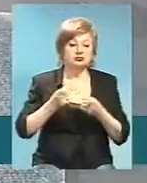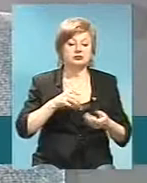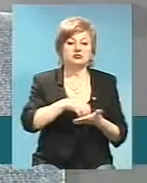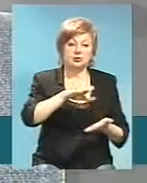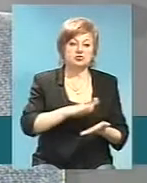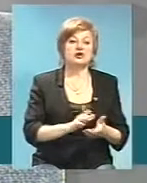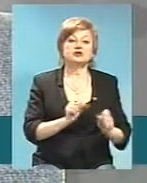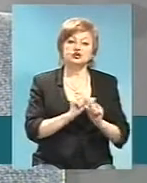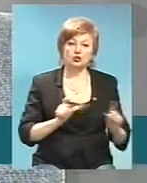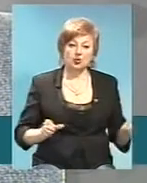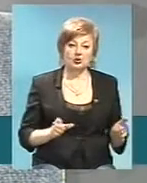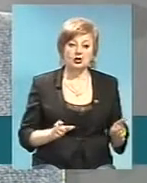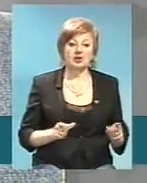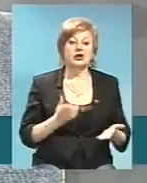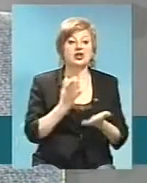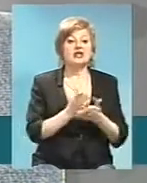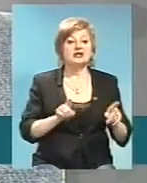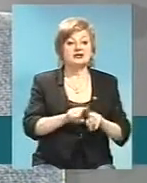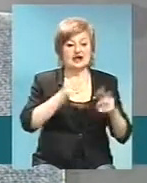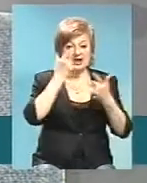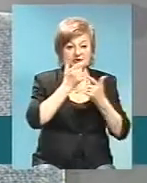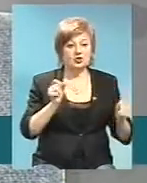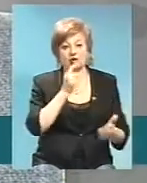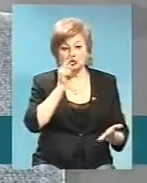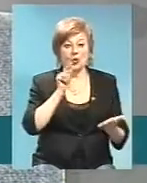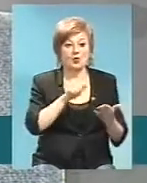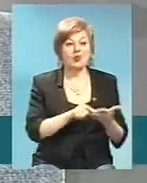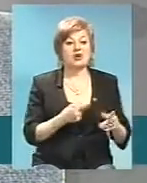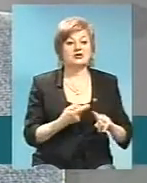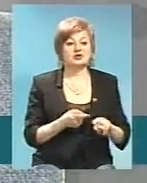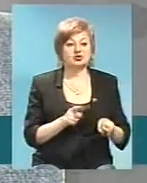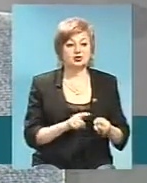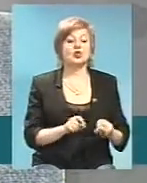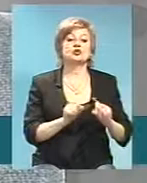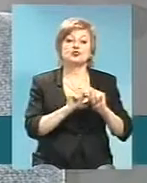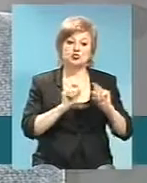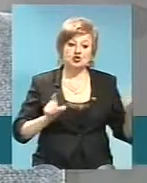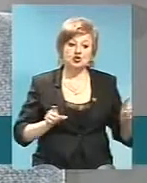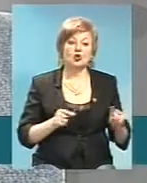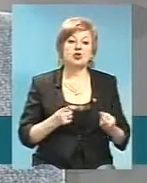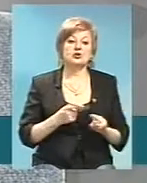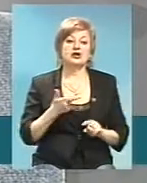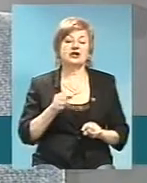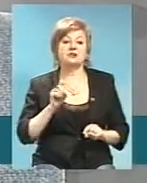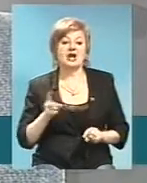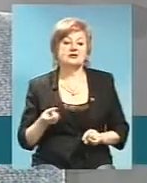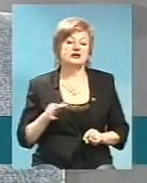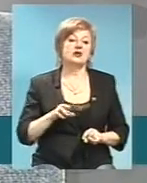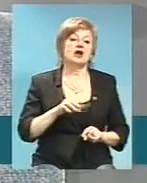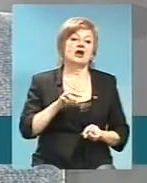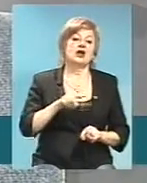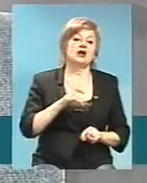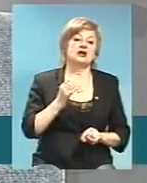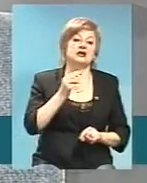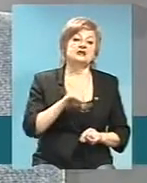от зараз є така інформація, що потрапити все ж таки до так званих елітних шкіл, це гімназії та ліцеїв, батьки